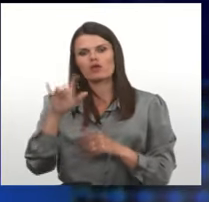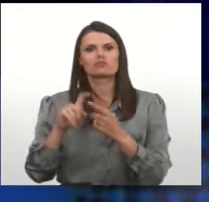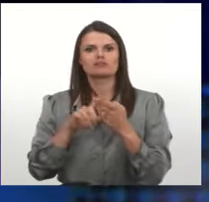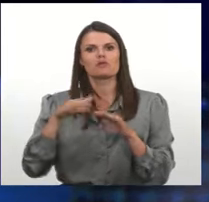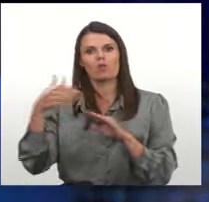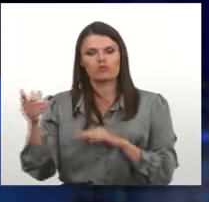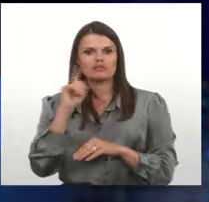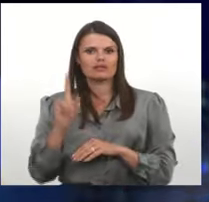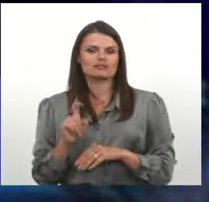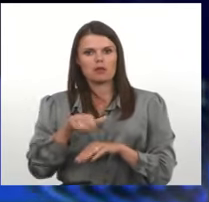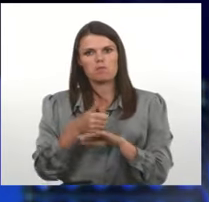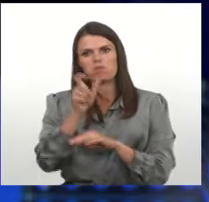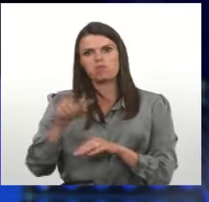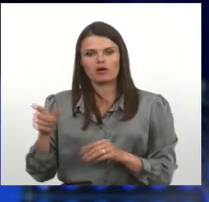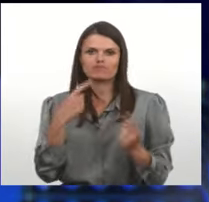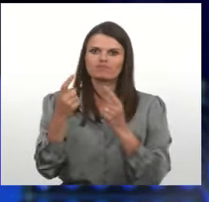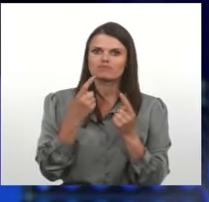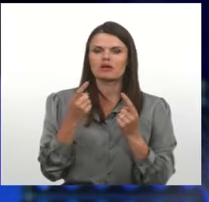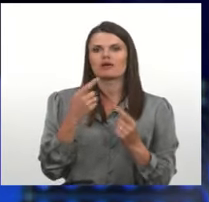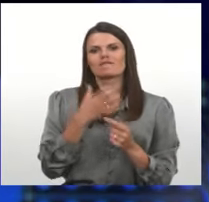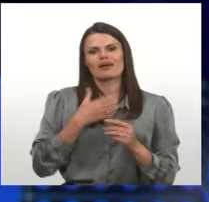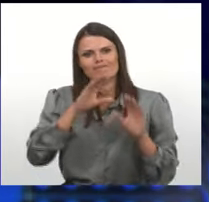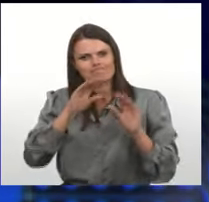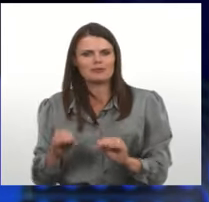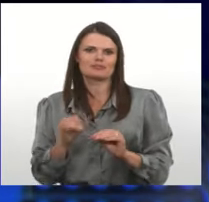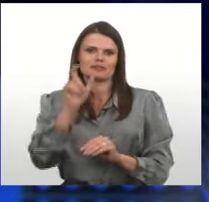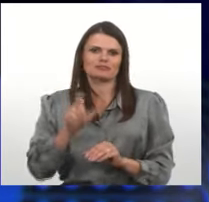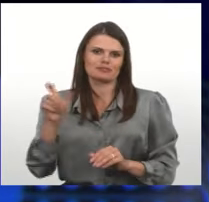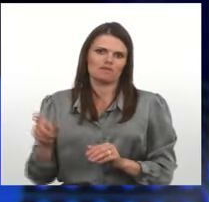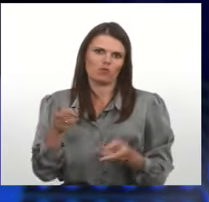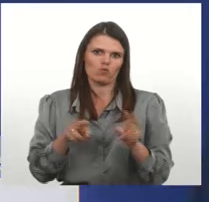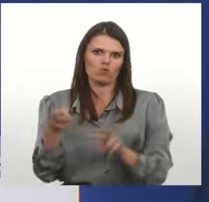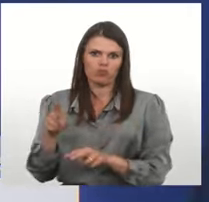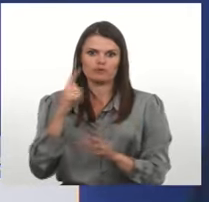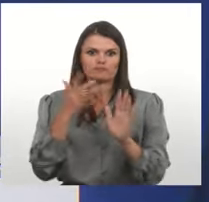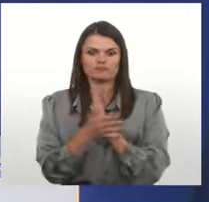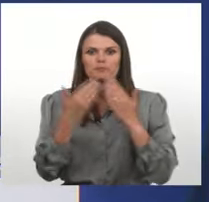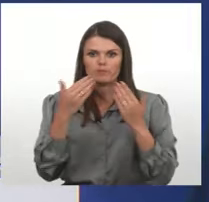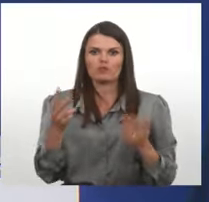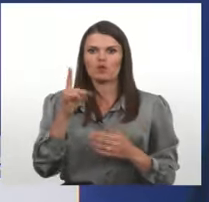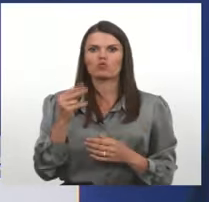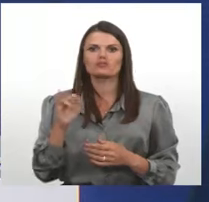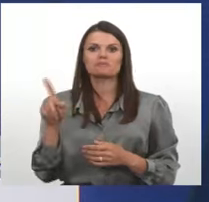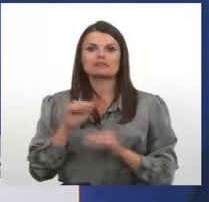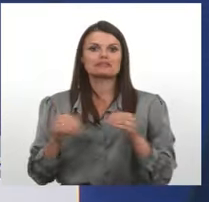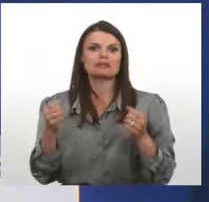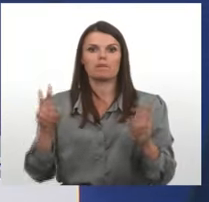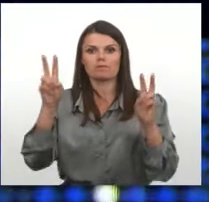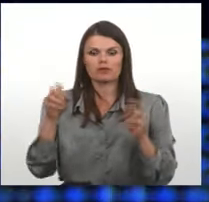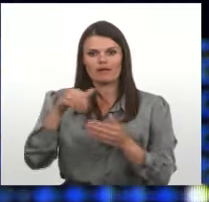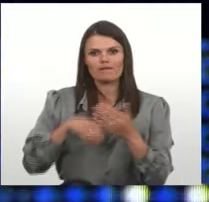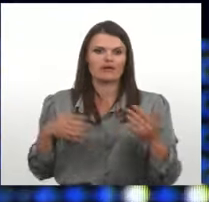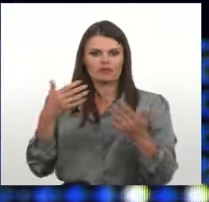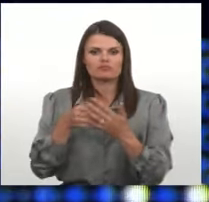Izraels pārstājiem uzsvarēt šo nepieciešamību minimizēt iedzīvotāju upuru. Sapratu, paldies. Pavels Kuzmiņš, stabilitāte. Vēsturiski